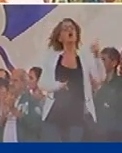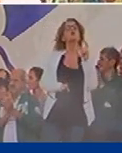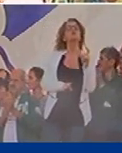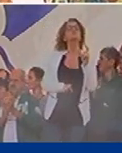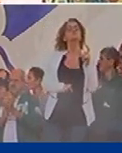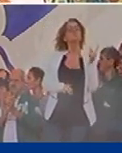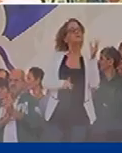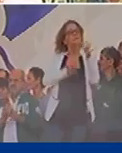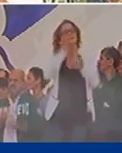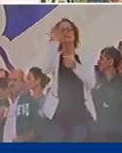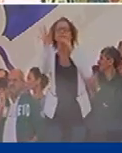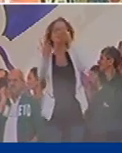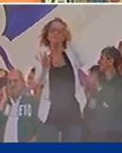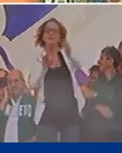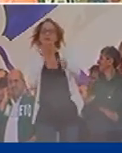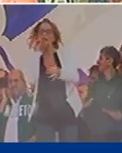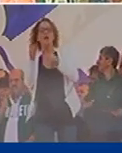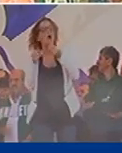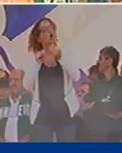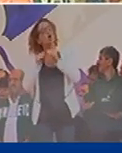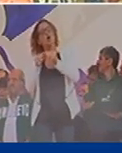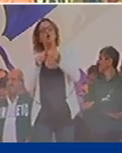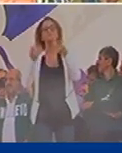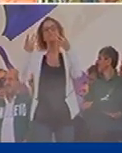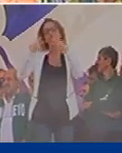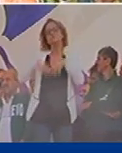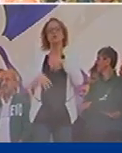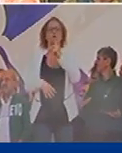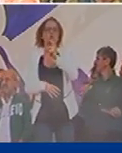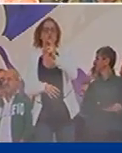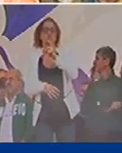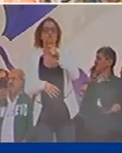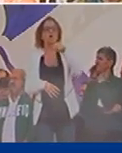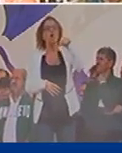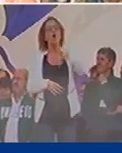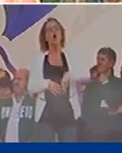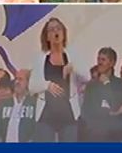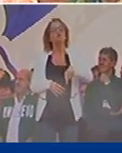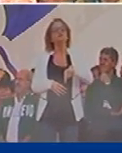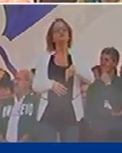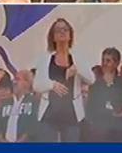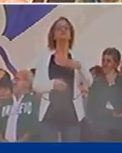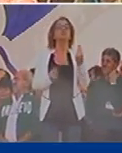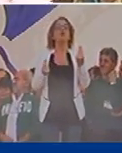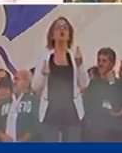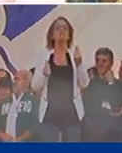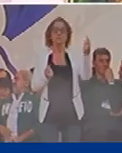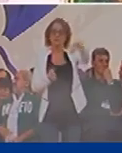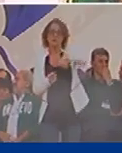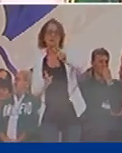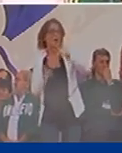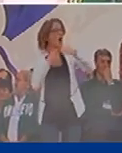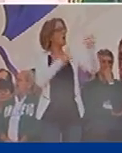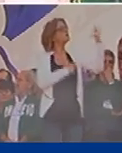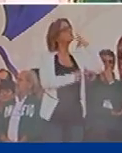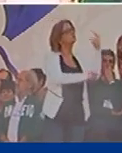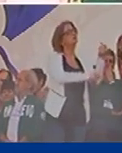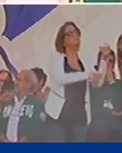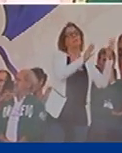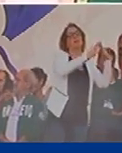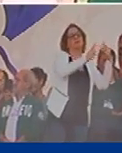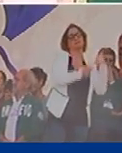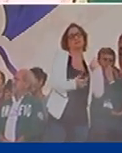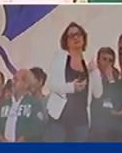spiegano come si amministra il vostro comune. Però girano a casa a vedersi la partita. È comodo, è comodo. Certo, per me da